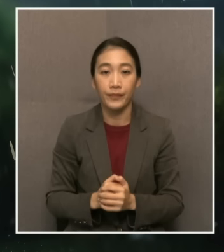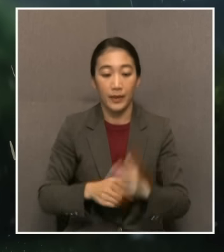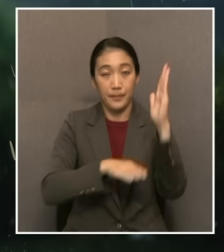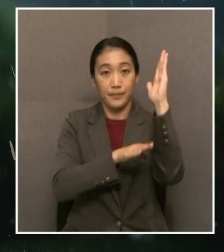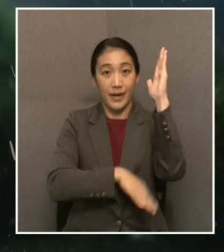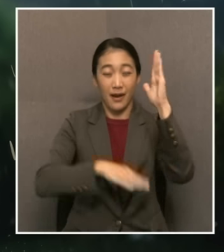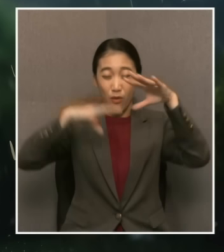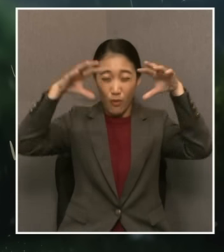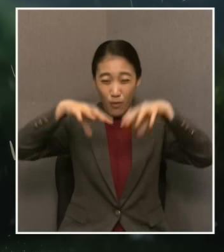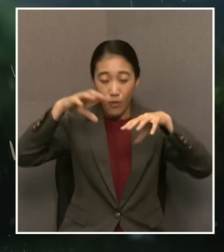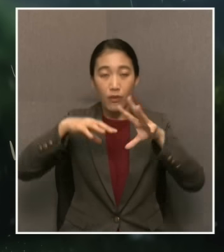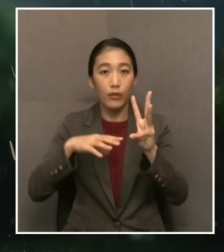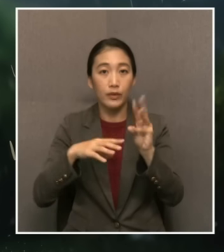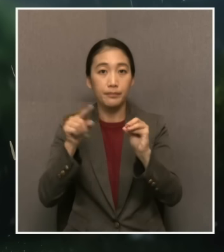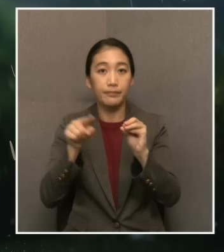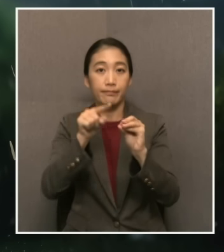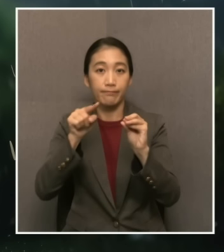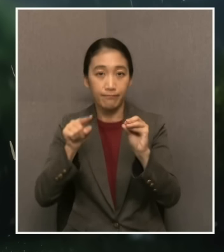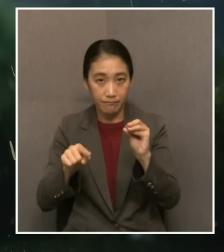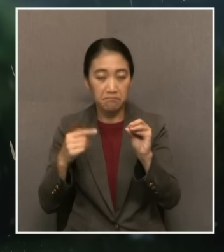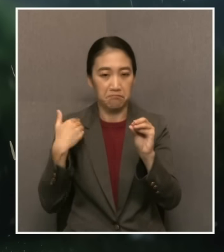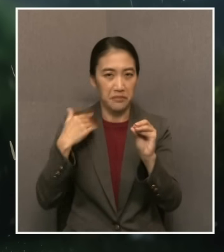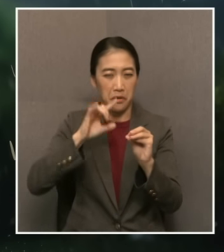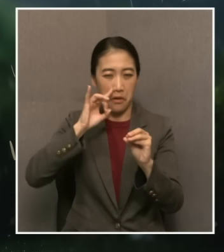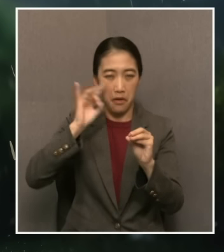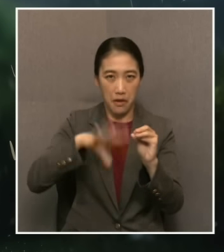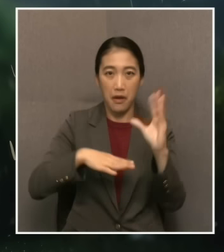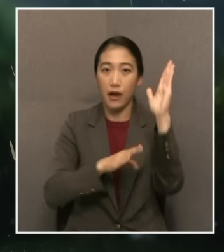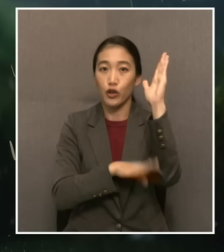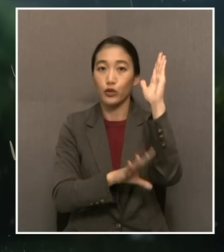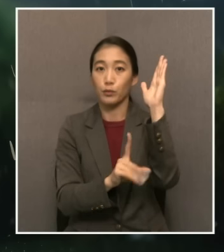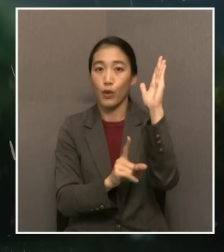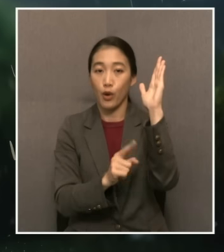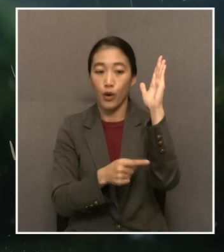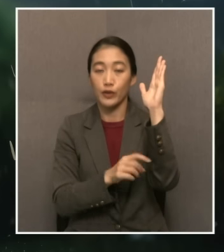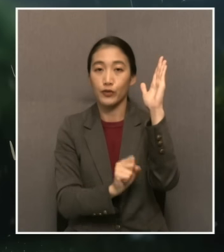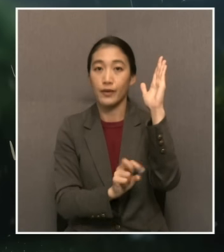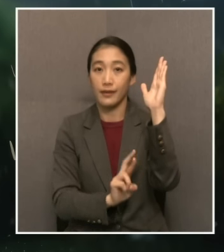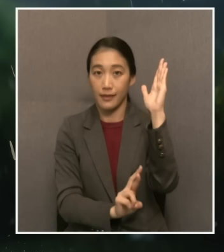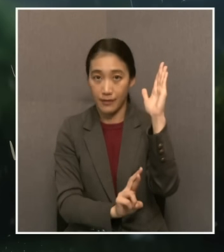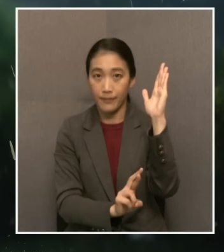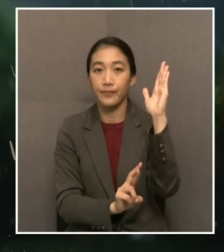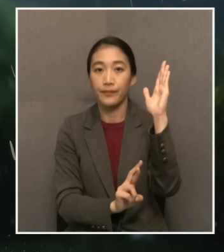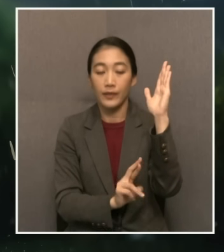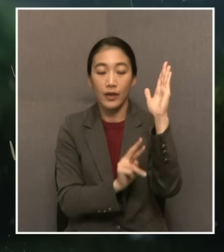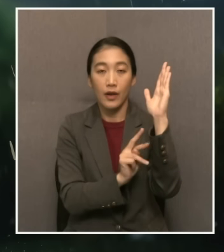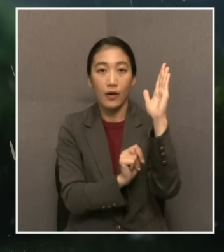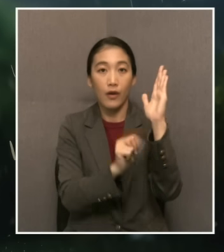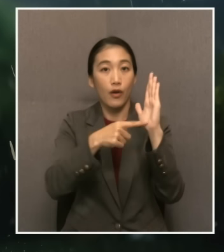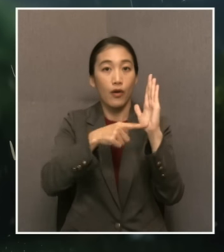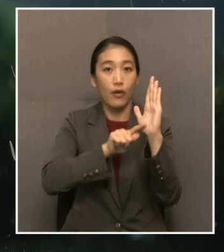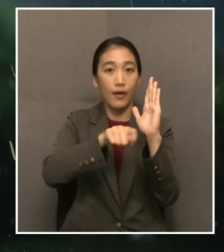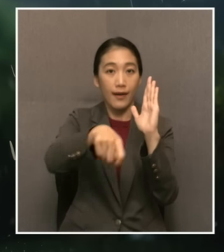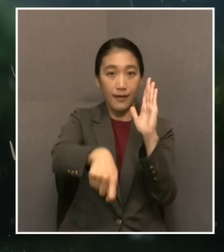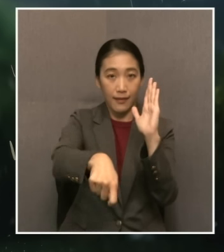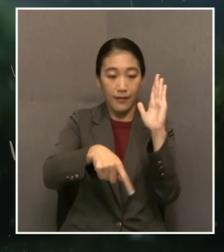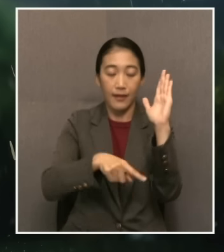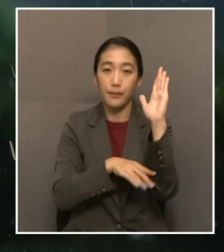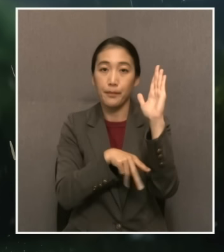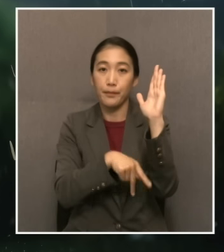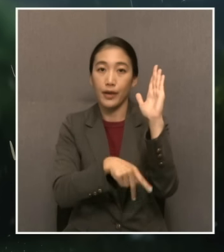ที่มีฝนตกหนักบางแห่งบริเวณจังหวัดชุมพรสุราษฎร์ธานีนครศรีธรรมราชพัทลุง